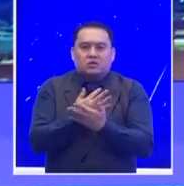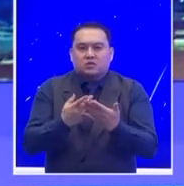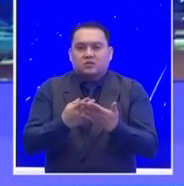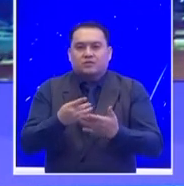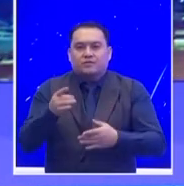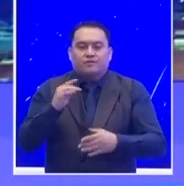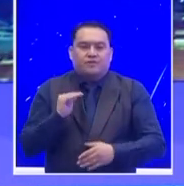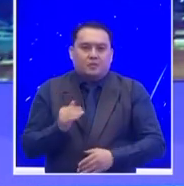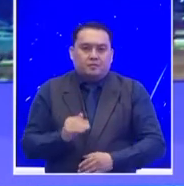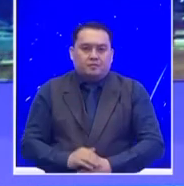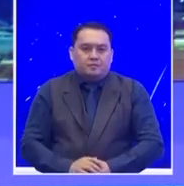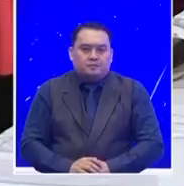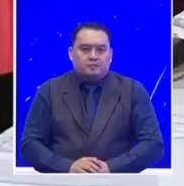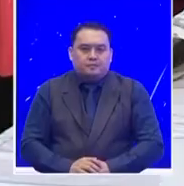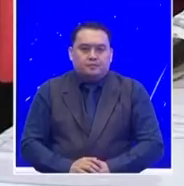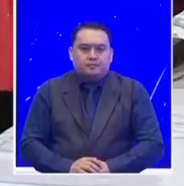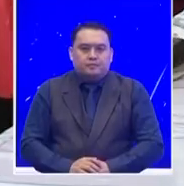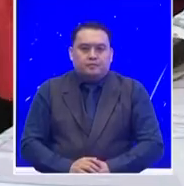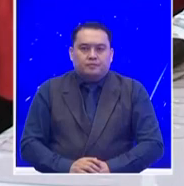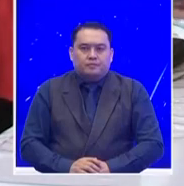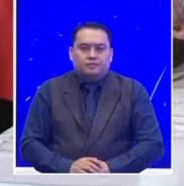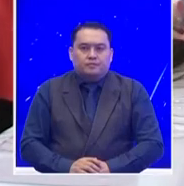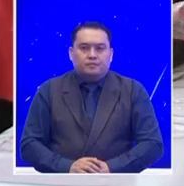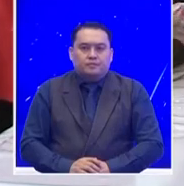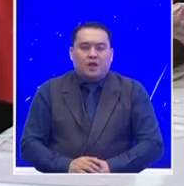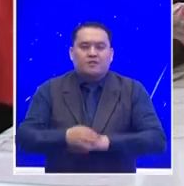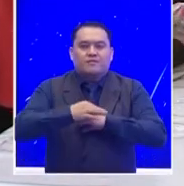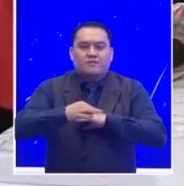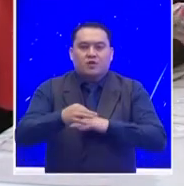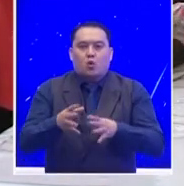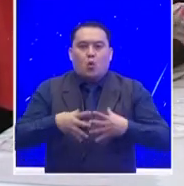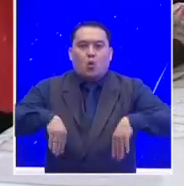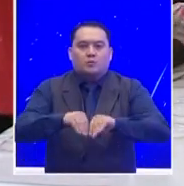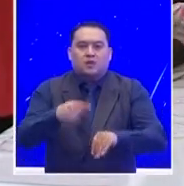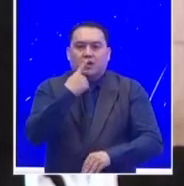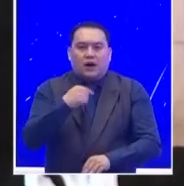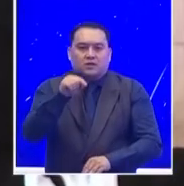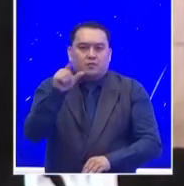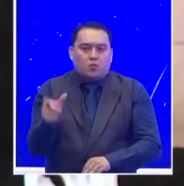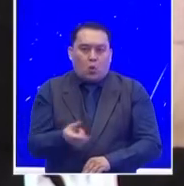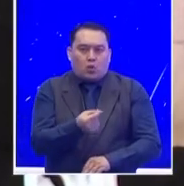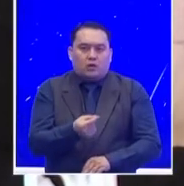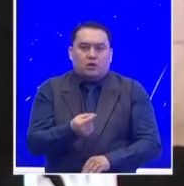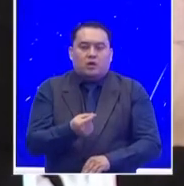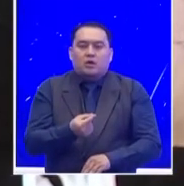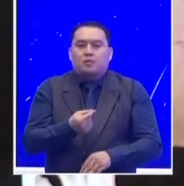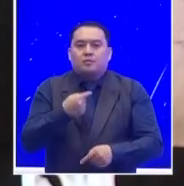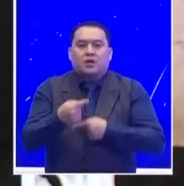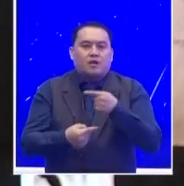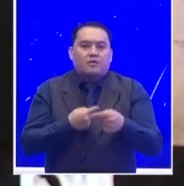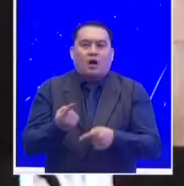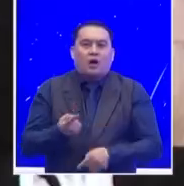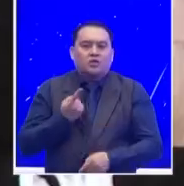известных зарубежных фирм. Под опекой областного филиала общества «Красного полумесяца» находится не один десяток